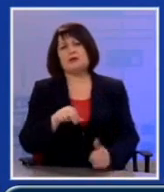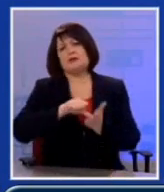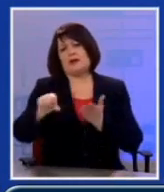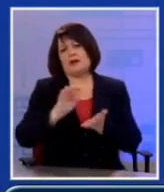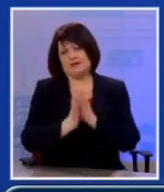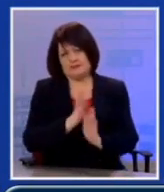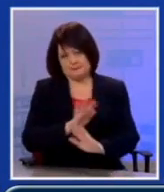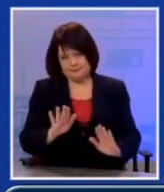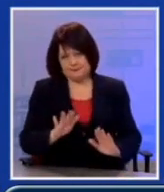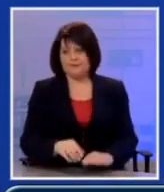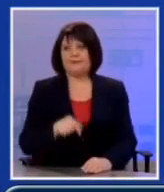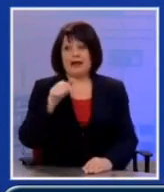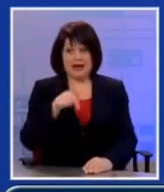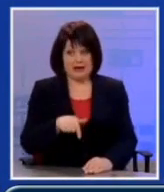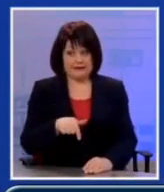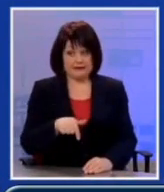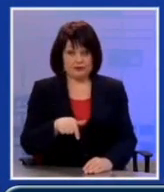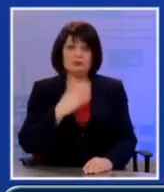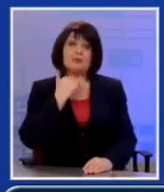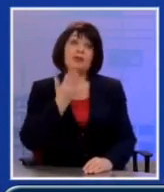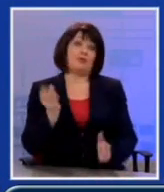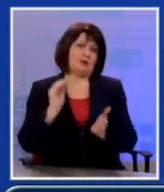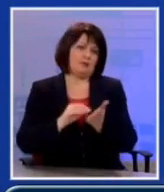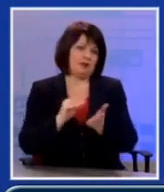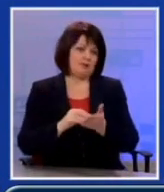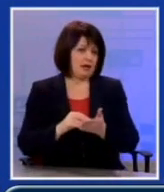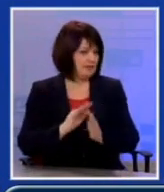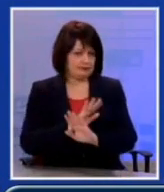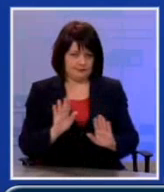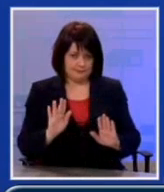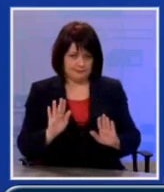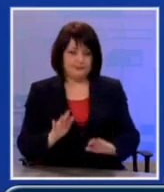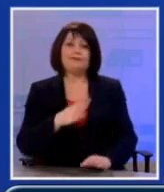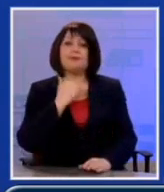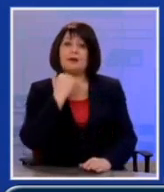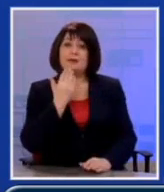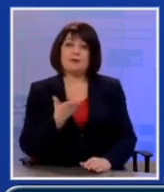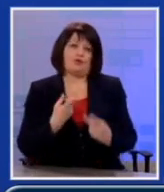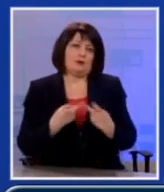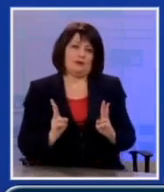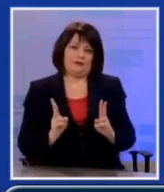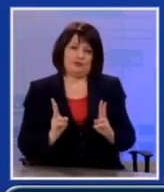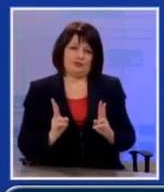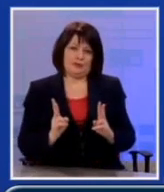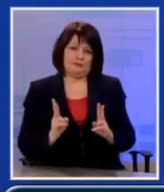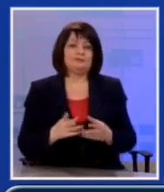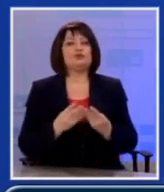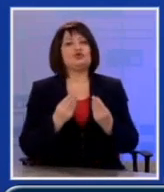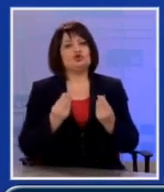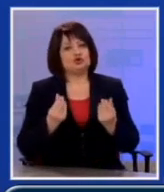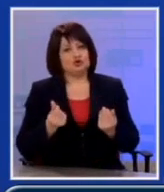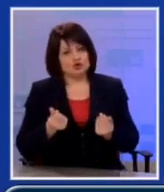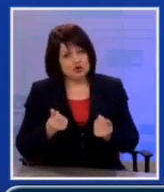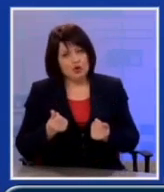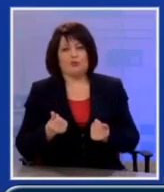τους. Αυτό το φαινόμενο δεν μπορεί να επαναληφθεί και δεν μπορεί να επιτραπεί. Ο τρόπος για